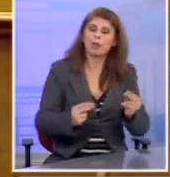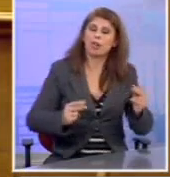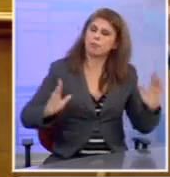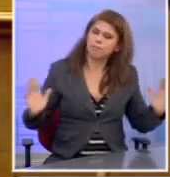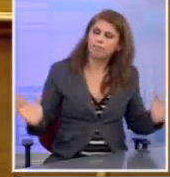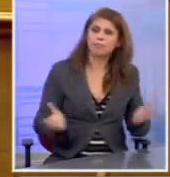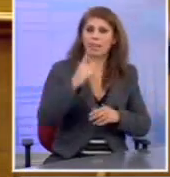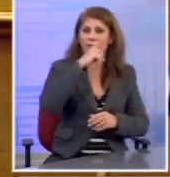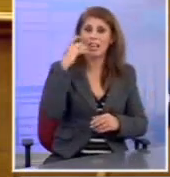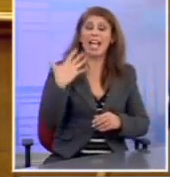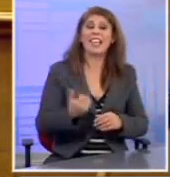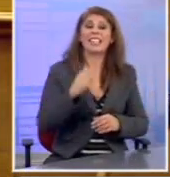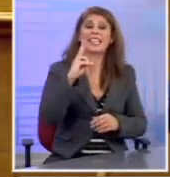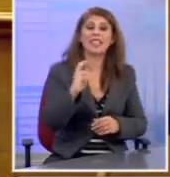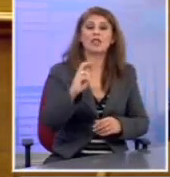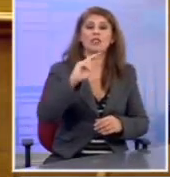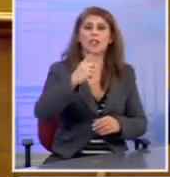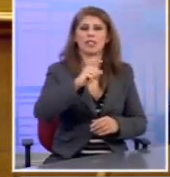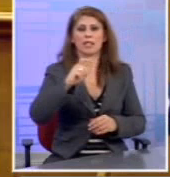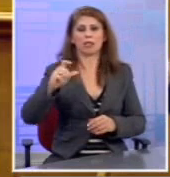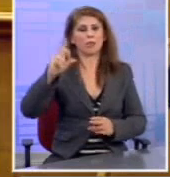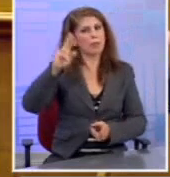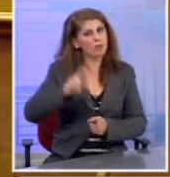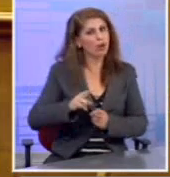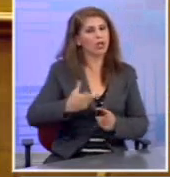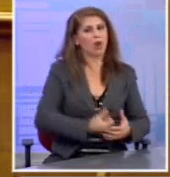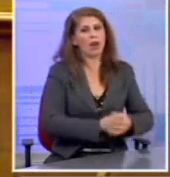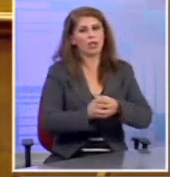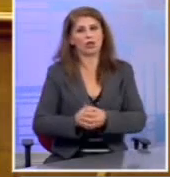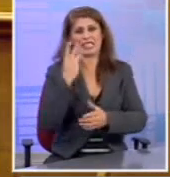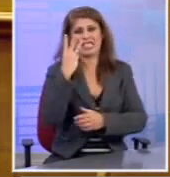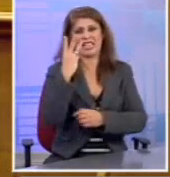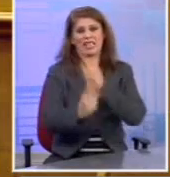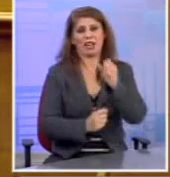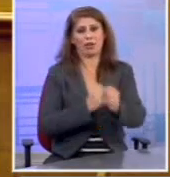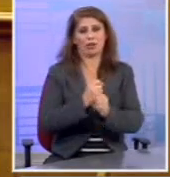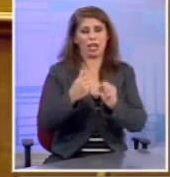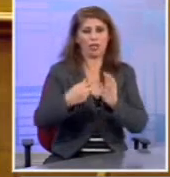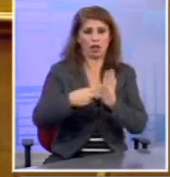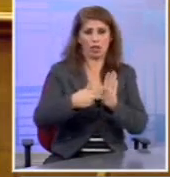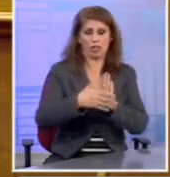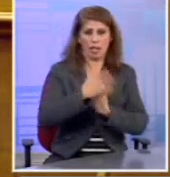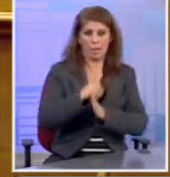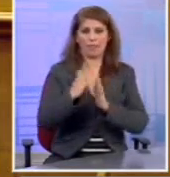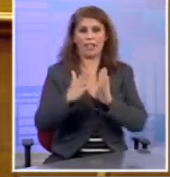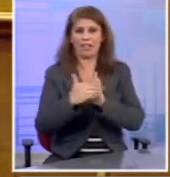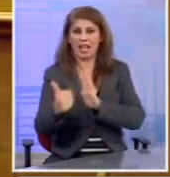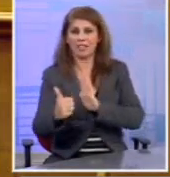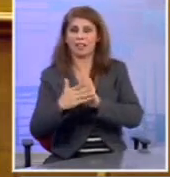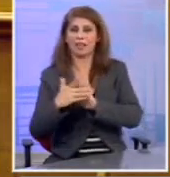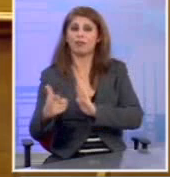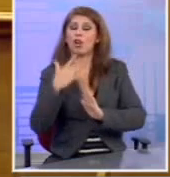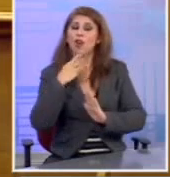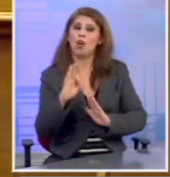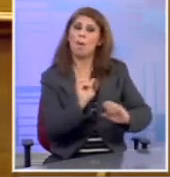δυσκολίες έχει 20 δισεκατομμύρια λιγότερη λιτότητα στα 3 χρόνια, 15, 16 και 17, λόγω των